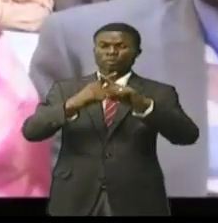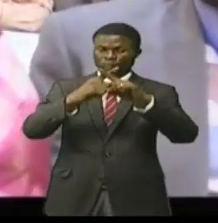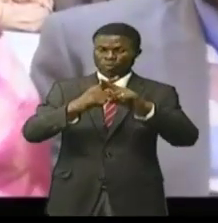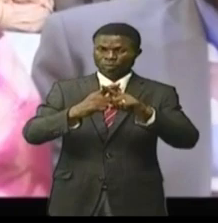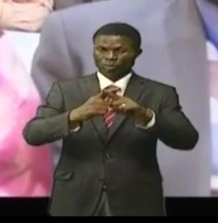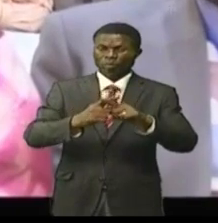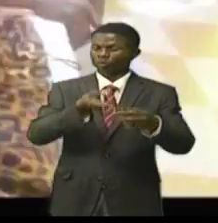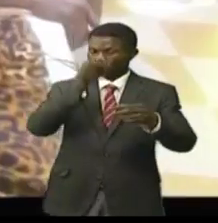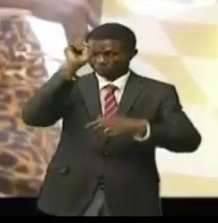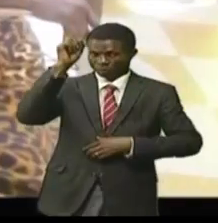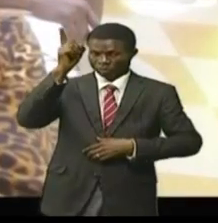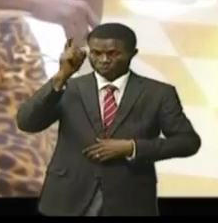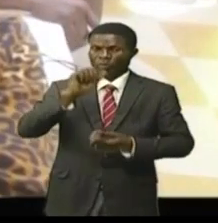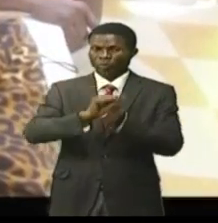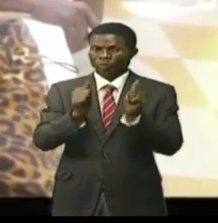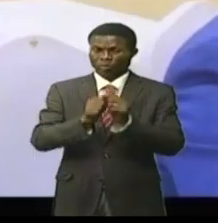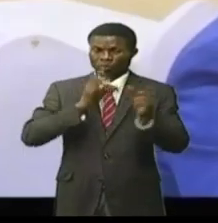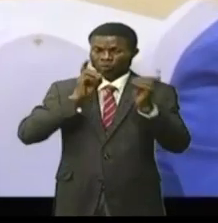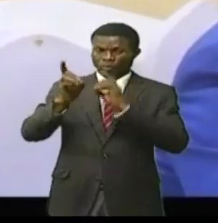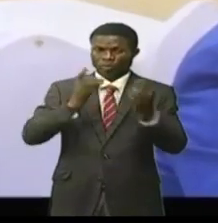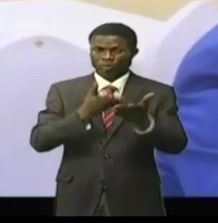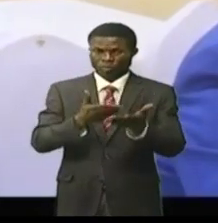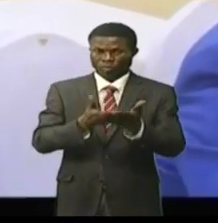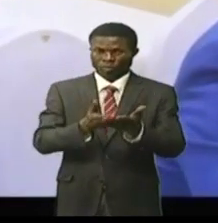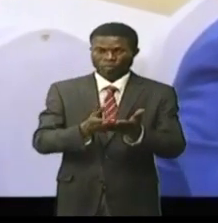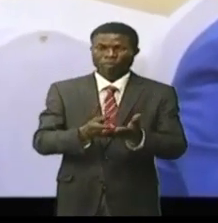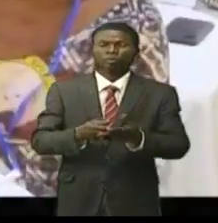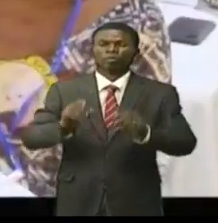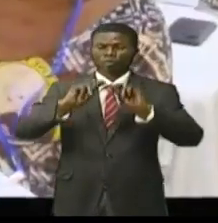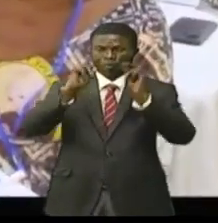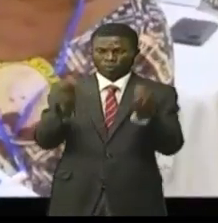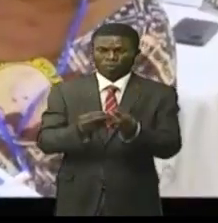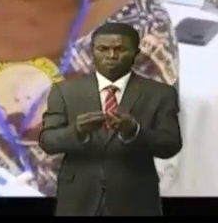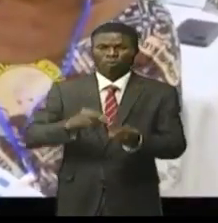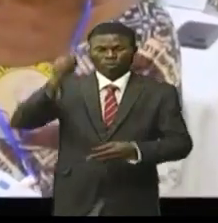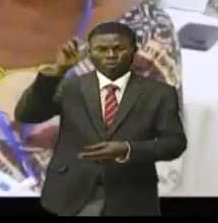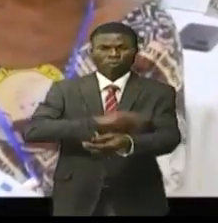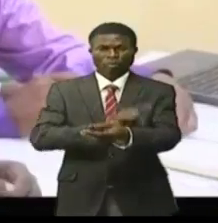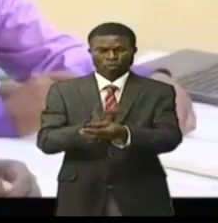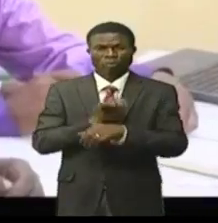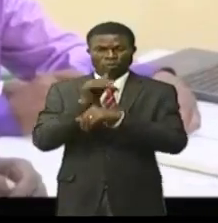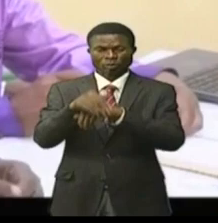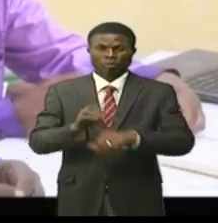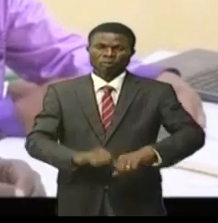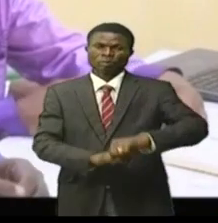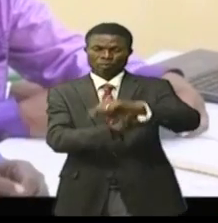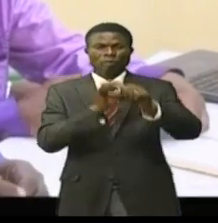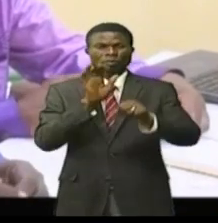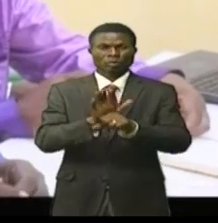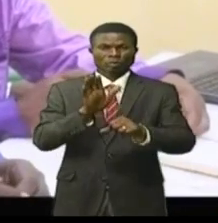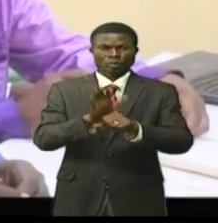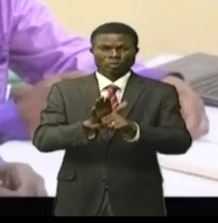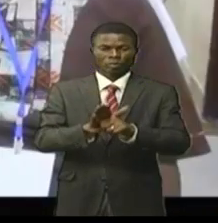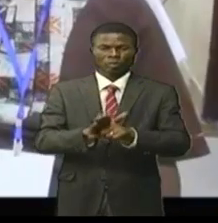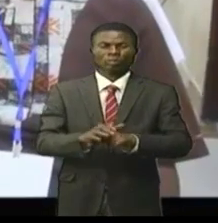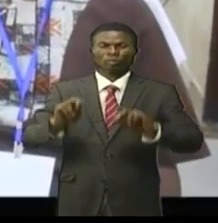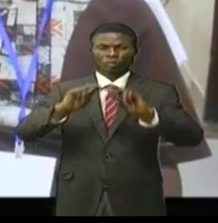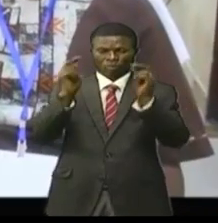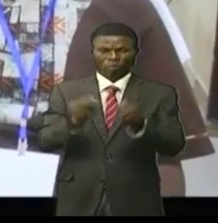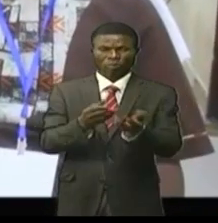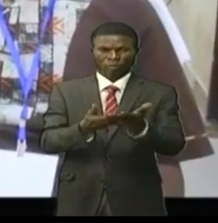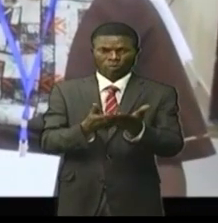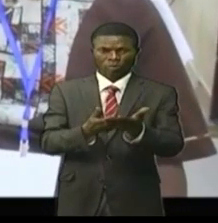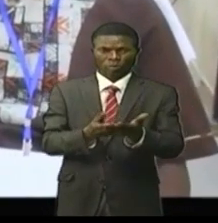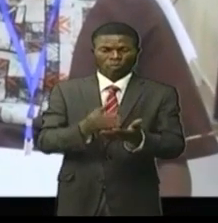lesquels enjeux feront objet de médiation. Ainsi, le Barza intercommunautaire du Nord Kivu s'engage à accompagner activement le PDDRCS pour